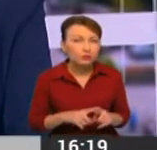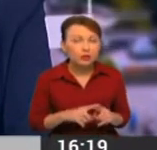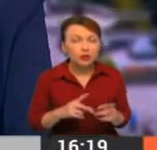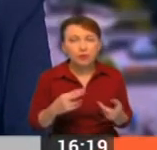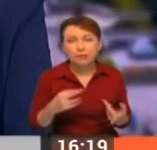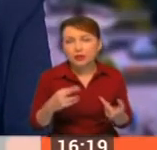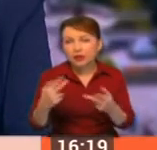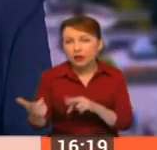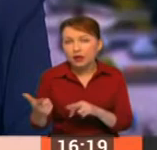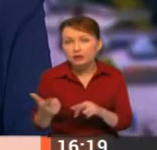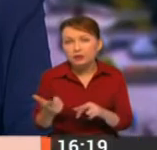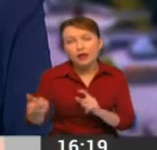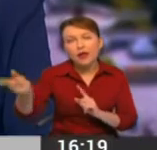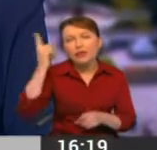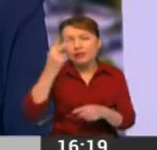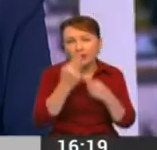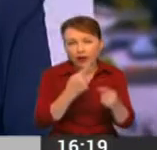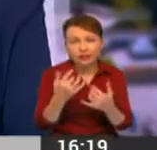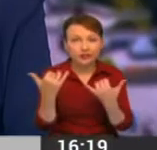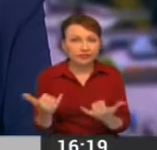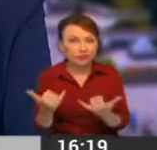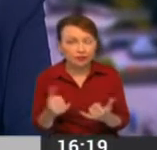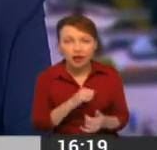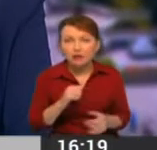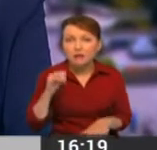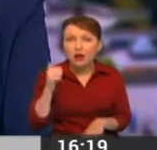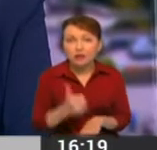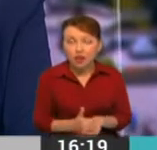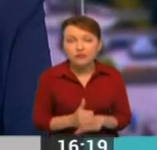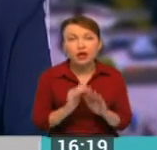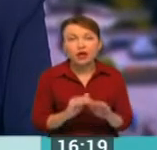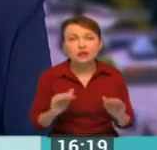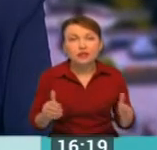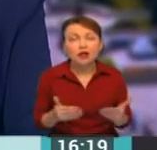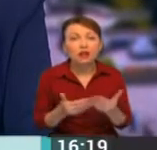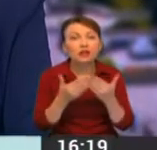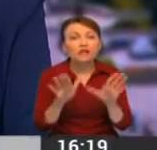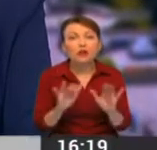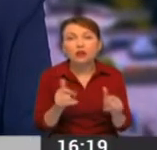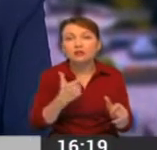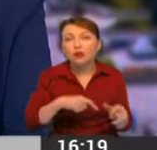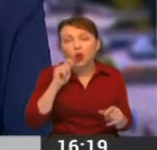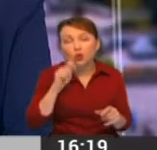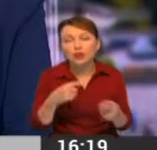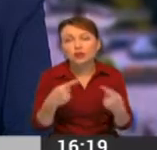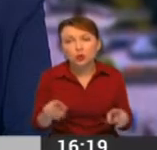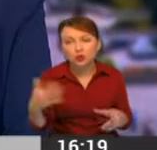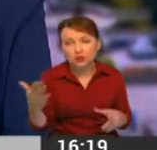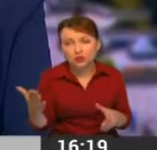перекликается этника и современность. А самое главное, что дети открывают для себя Украину с другой стороны. Вот то, что делает